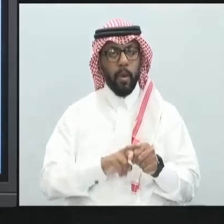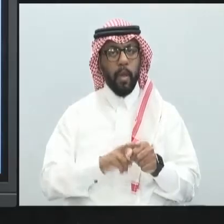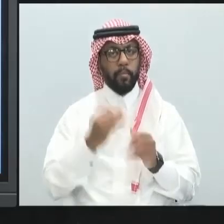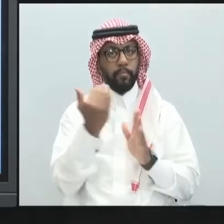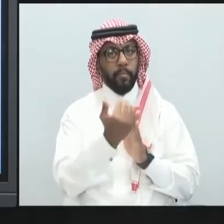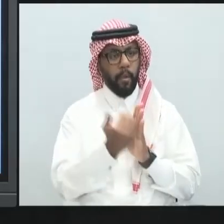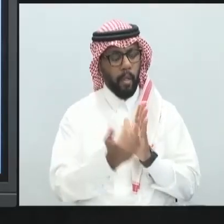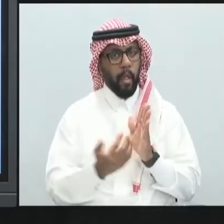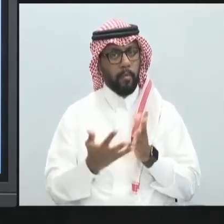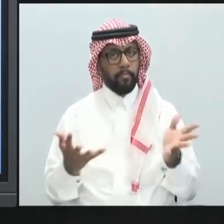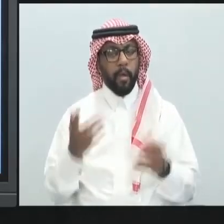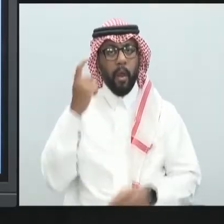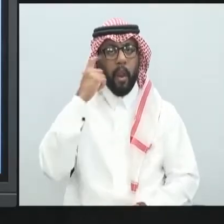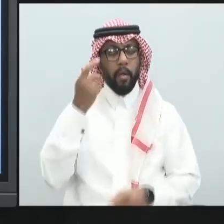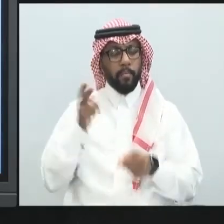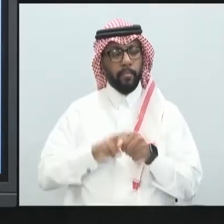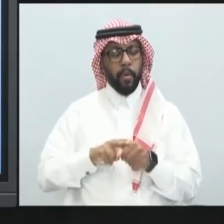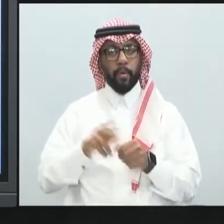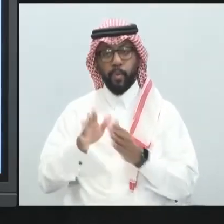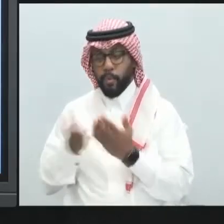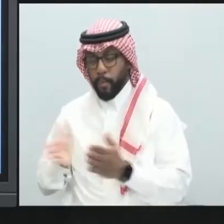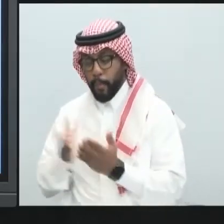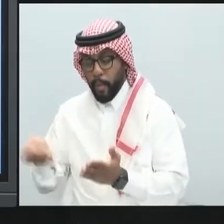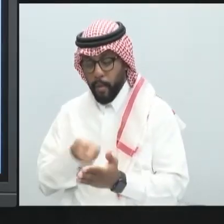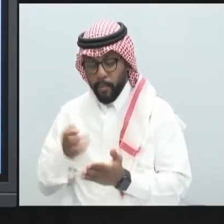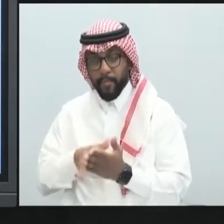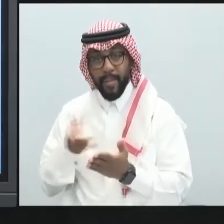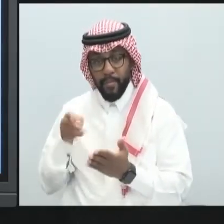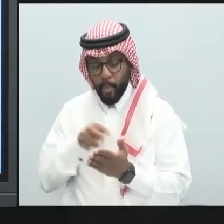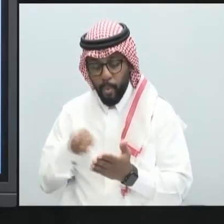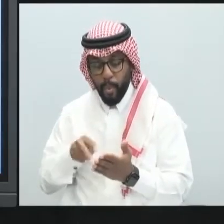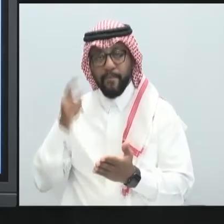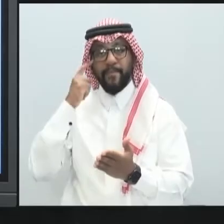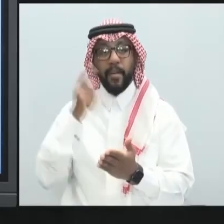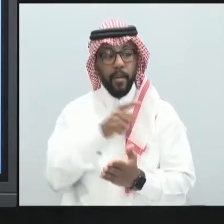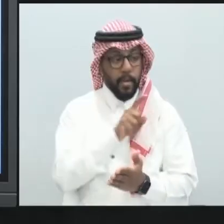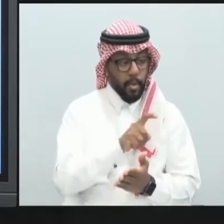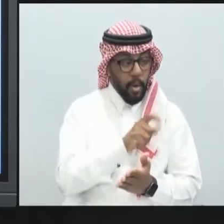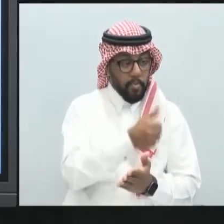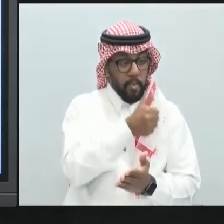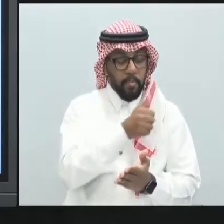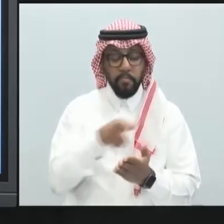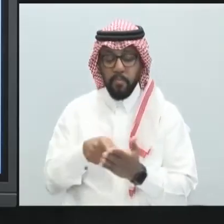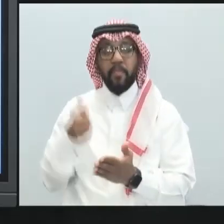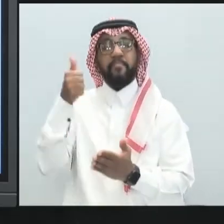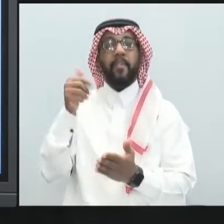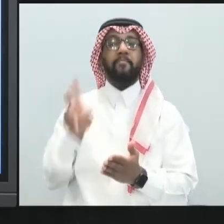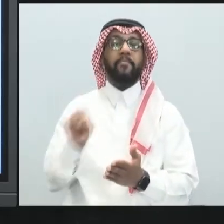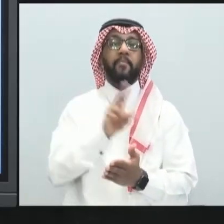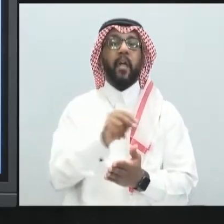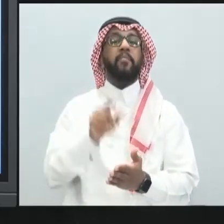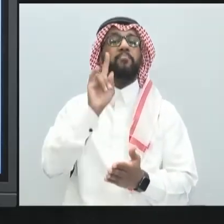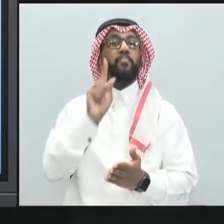وتعني ان اعود للنص واقارن اجابتي بما كتب داخل